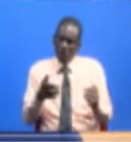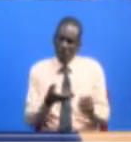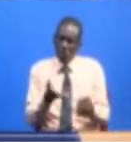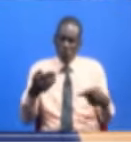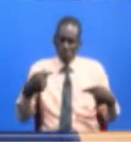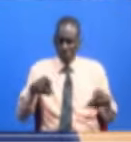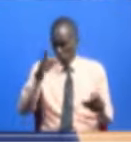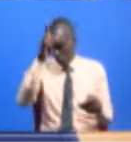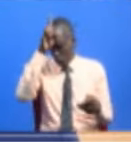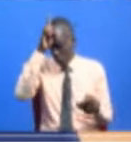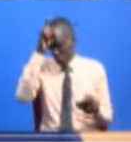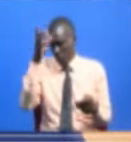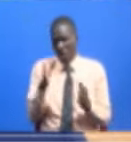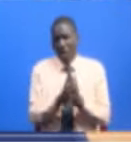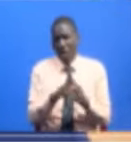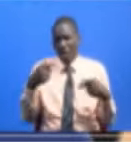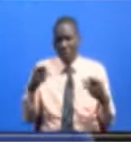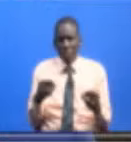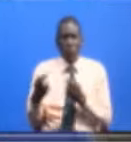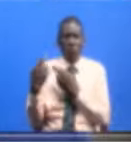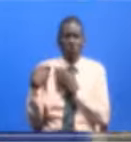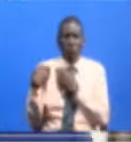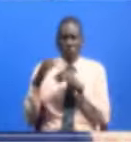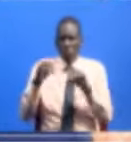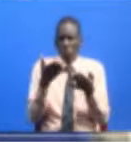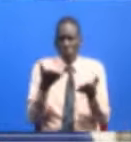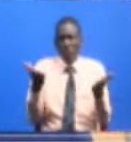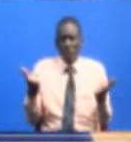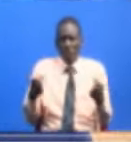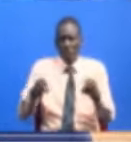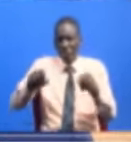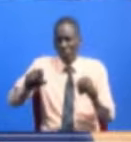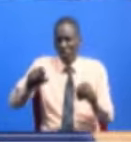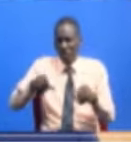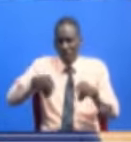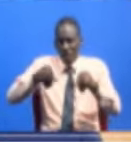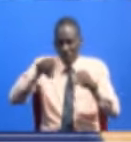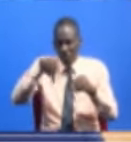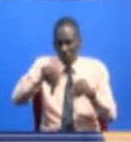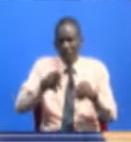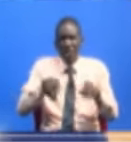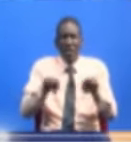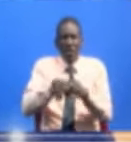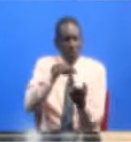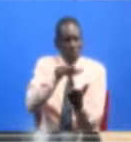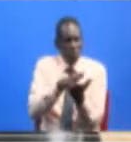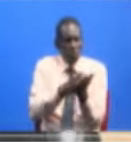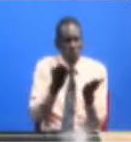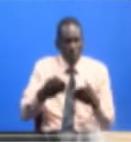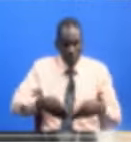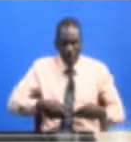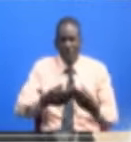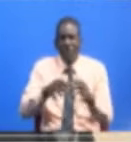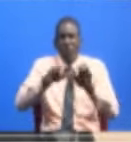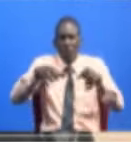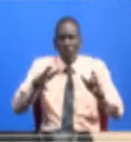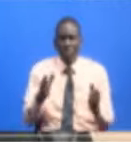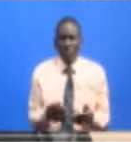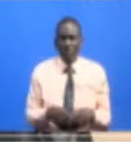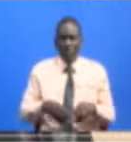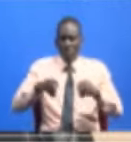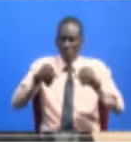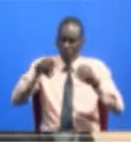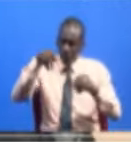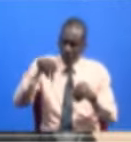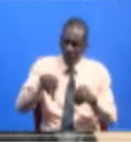kuna wale ambao wanashughulika juu ya hizo vitu. So wafuatilie hata store mahali ambaye anapeana kwa mkulima. Fertilizer